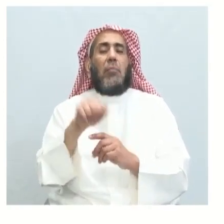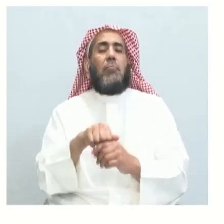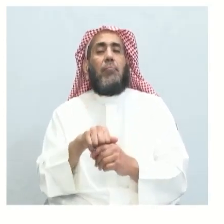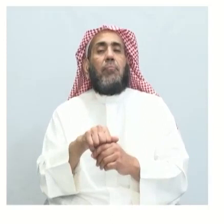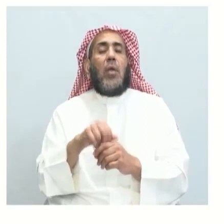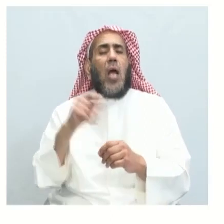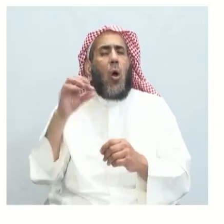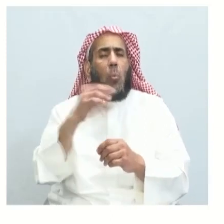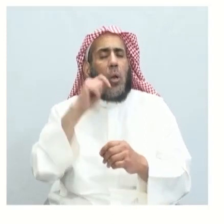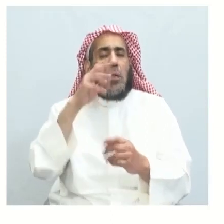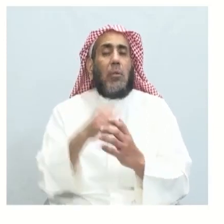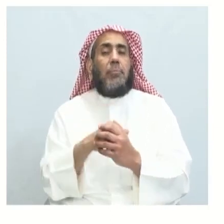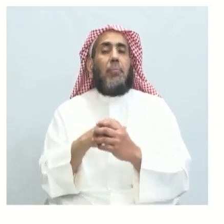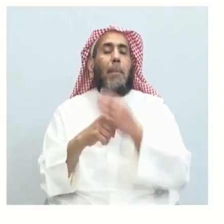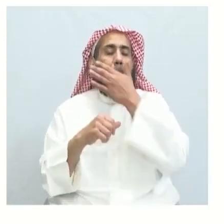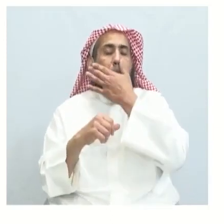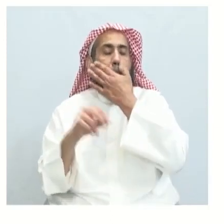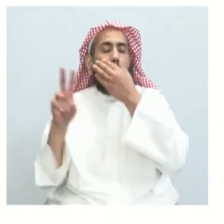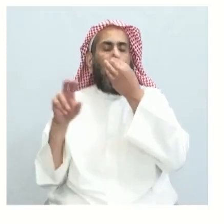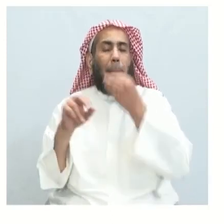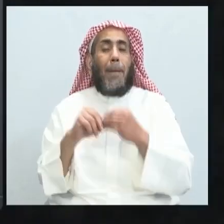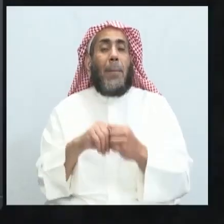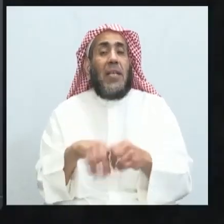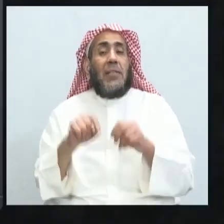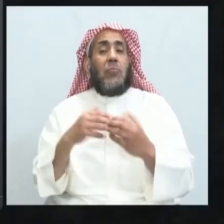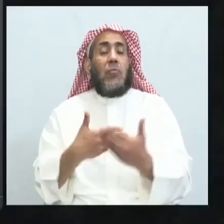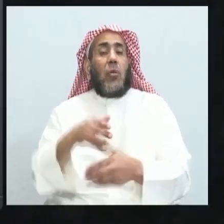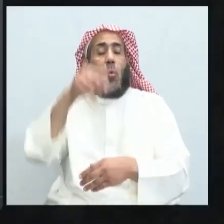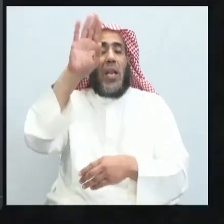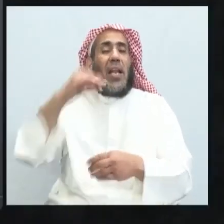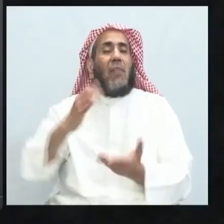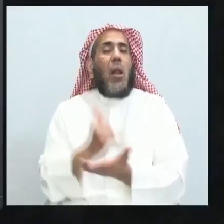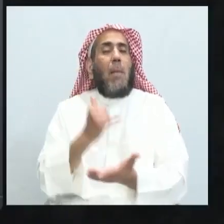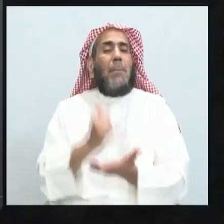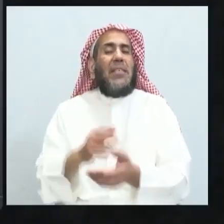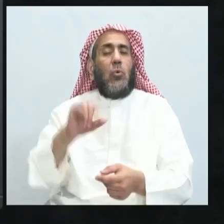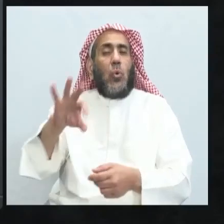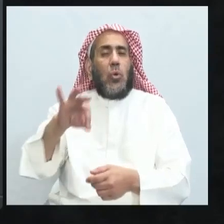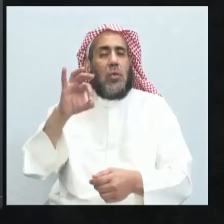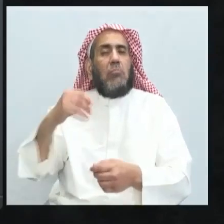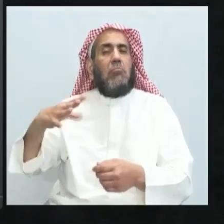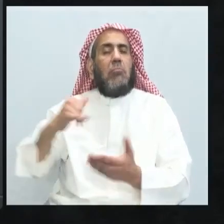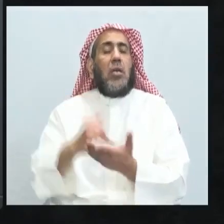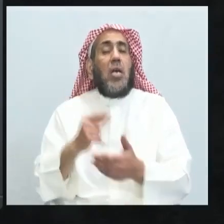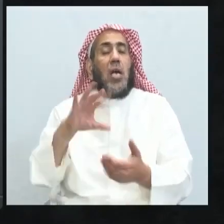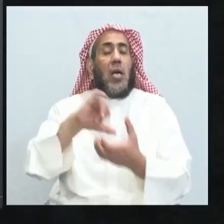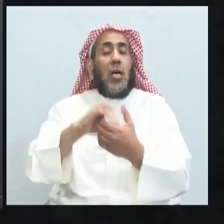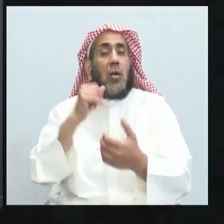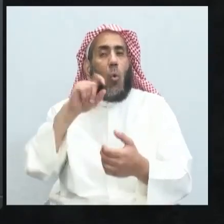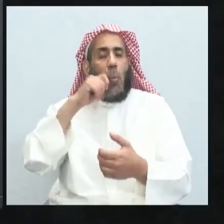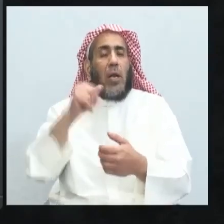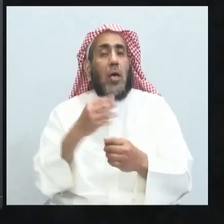لاحظ خطبه عمر رضي الله عنه ايضا في تولي الخلافه لما تولي الخلافه بدايه بدا هم اقراوا القران